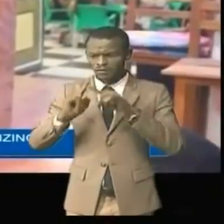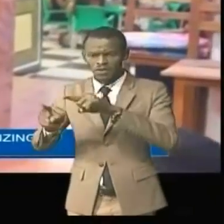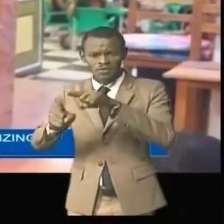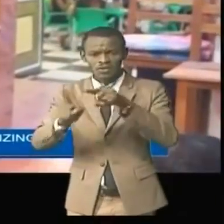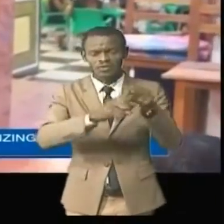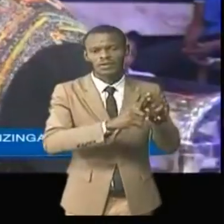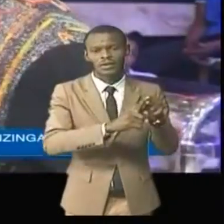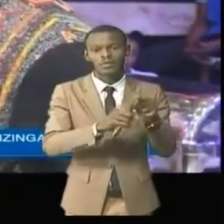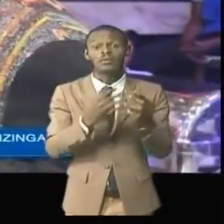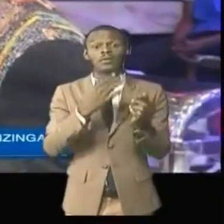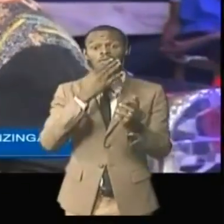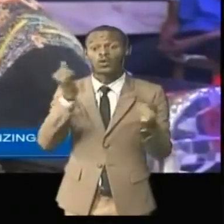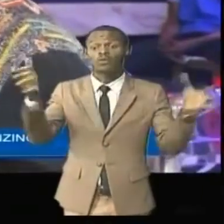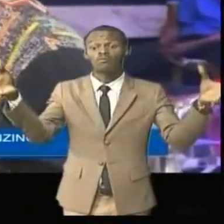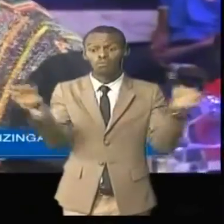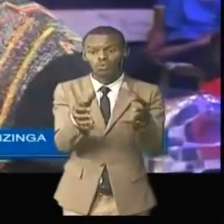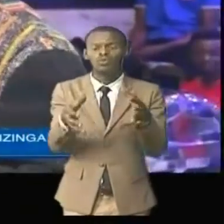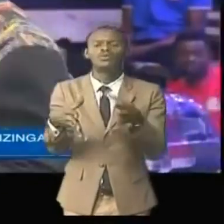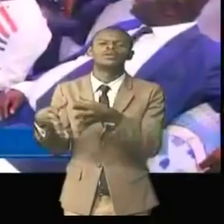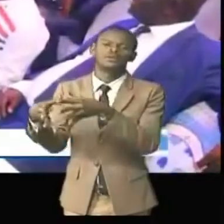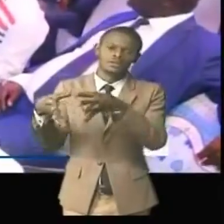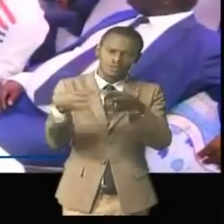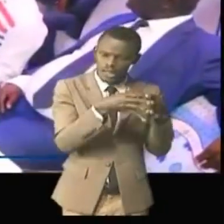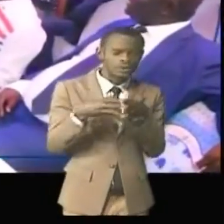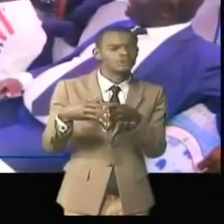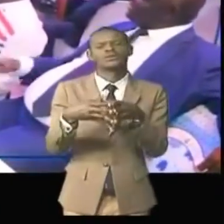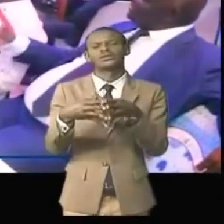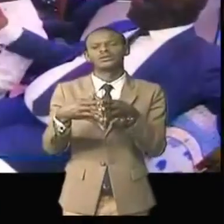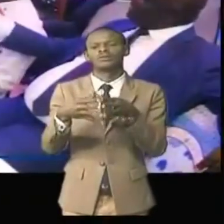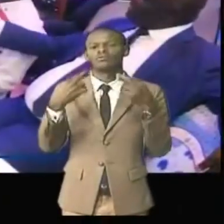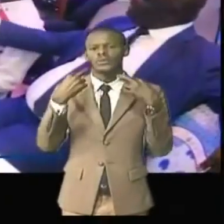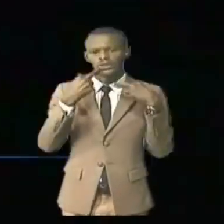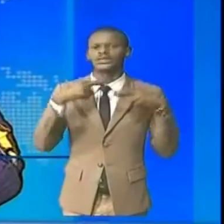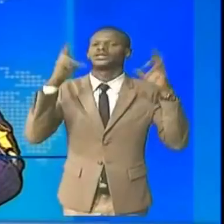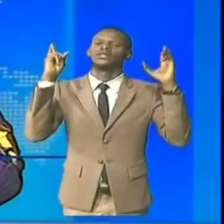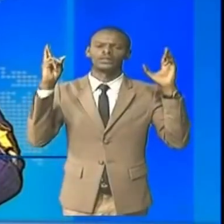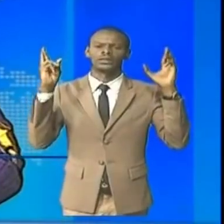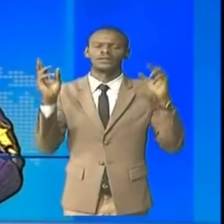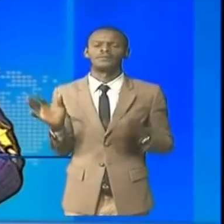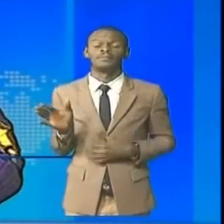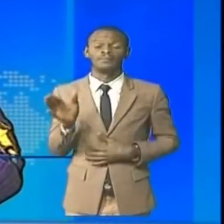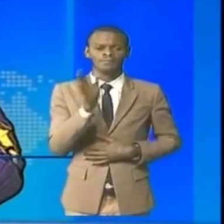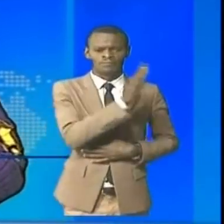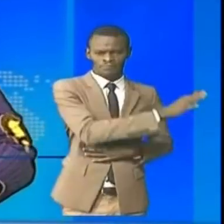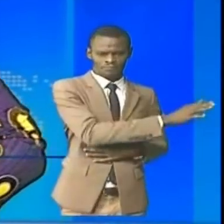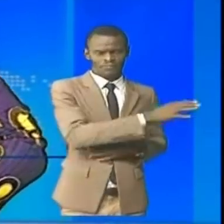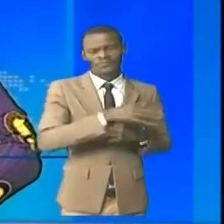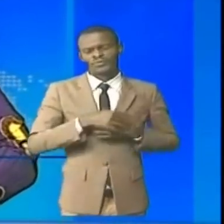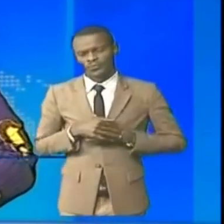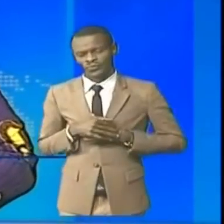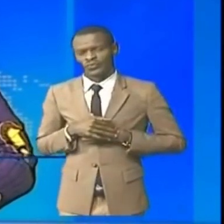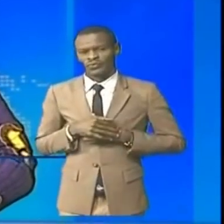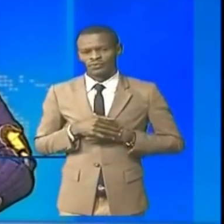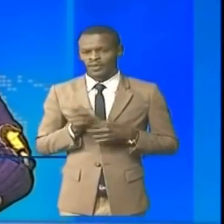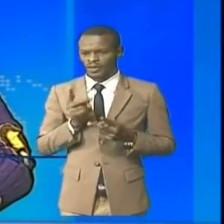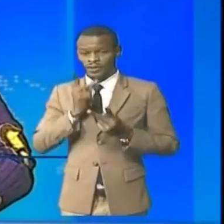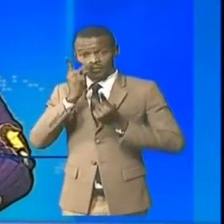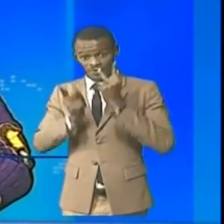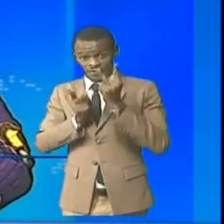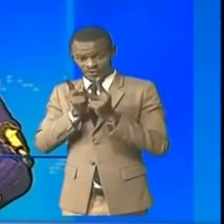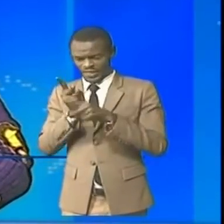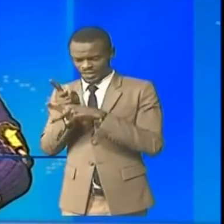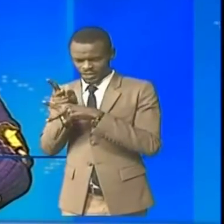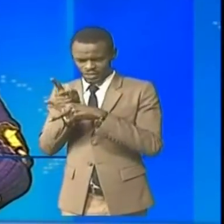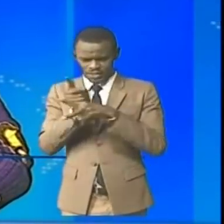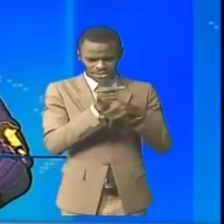on peut faire quelque chose, mais ensemble, dans l'unité, on réussit. Visite d'inspection de la voirie urbaine